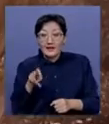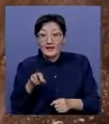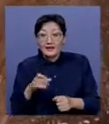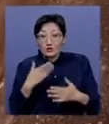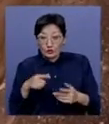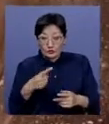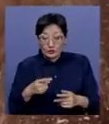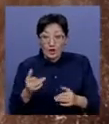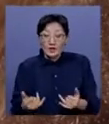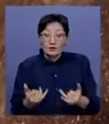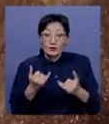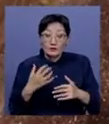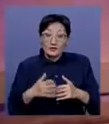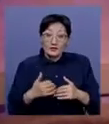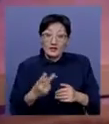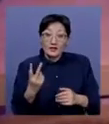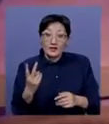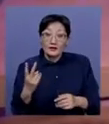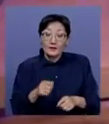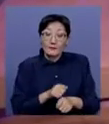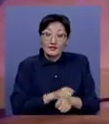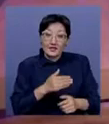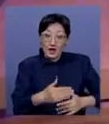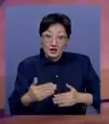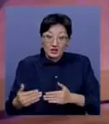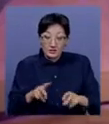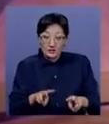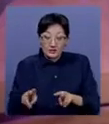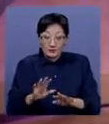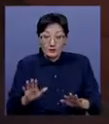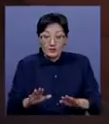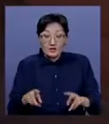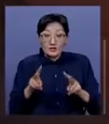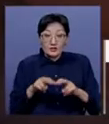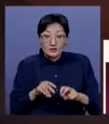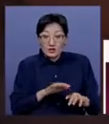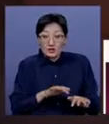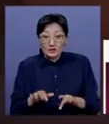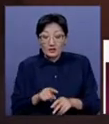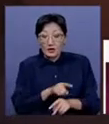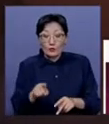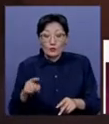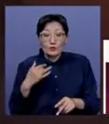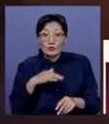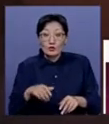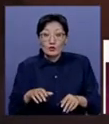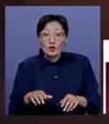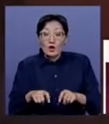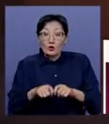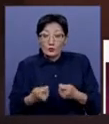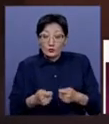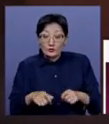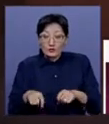шығарды. Сондай-ақ қонақтар арасында 2 метр арақашықтық сақталмаған. Рейд шаралар барысында көптеген құқық бұзушылықтар